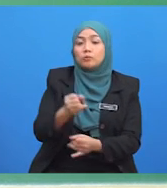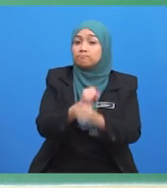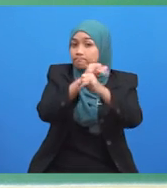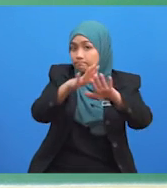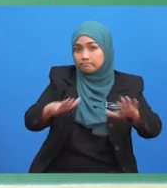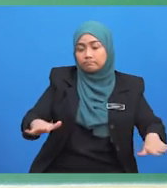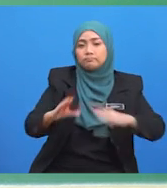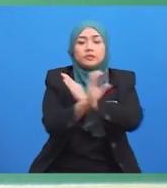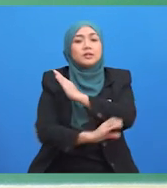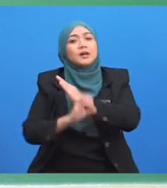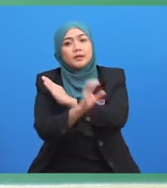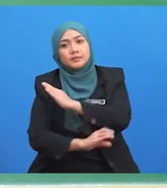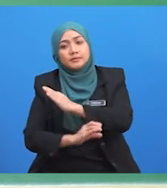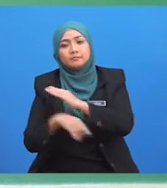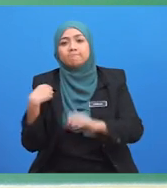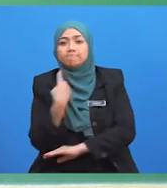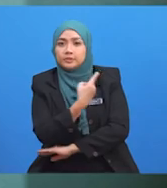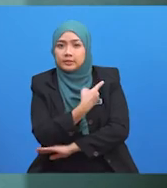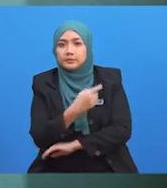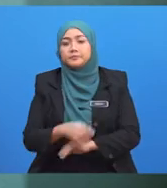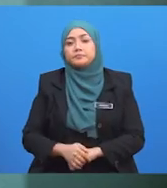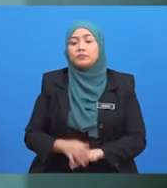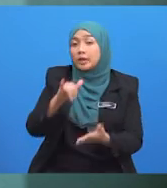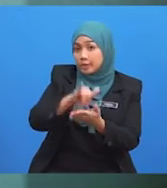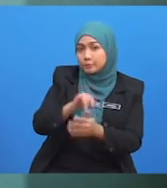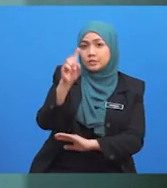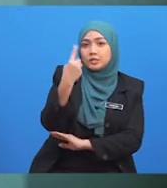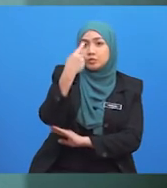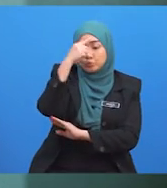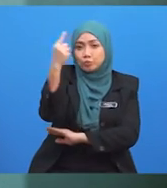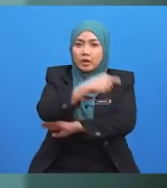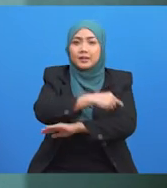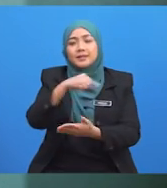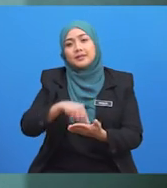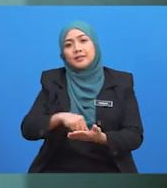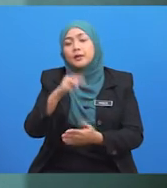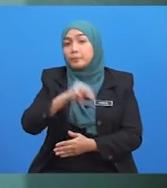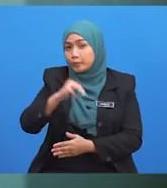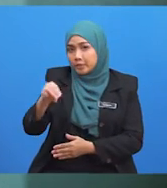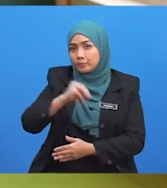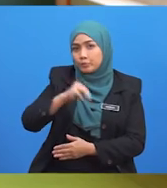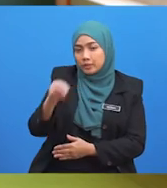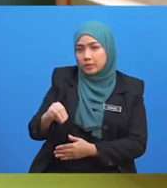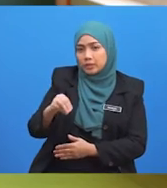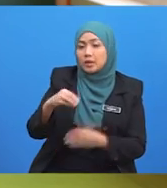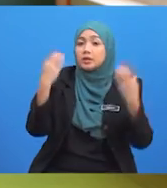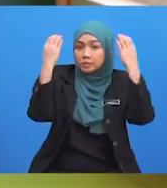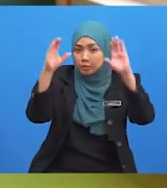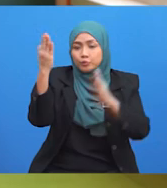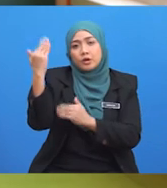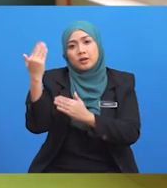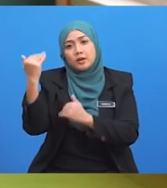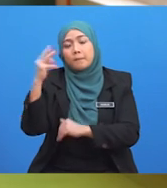menjamin kesejahteraan negara. Itu sahaja untuk hari ini, murid-murid ya. Cikgu